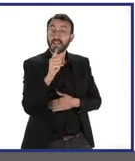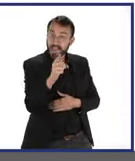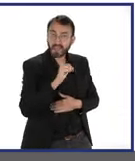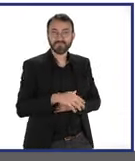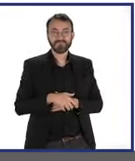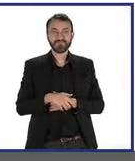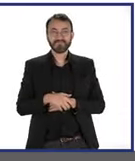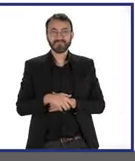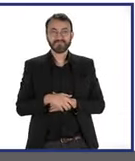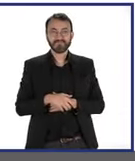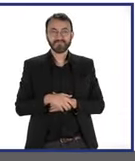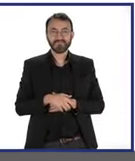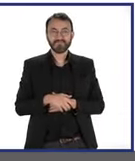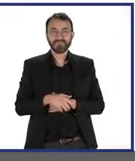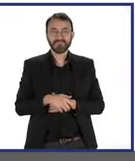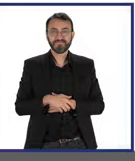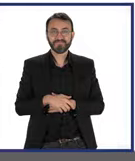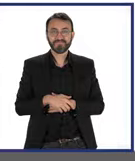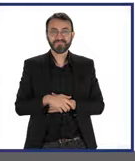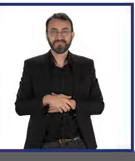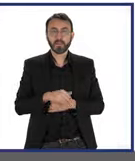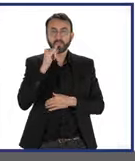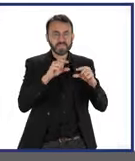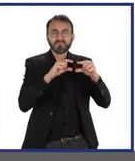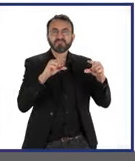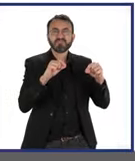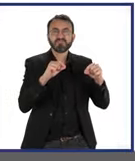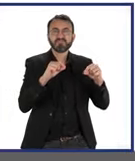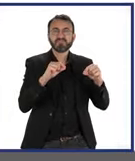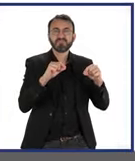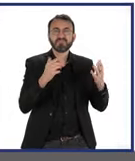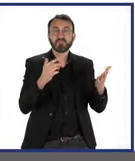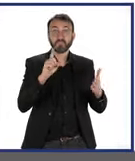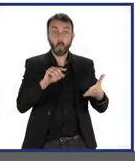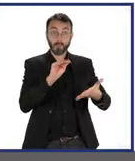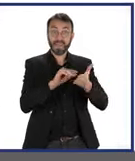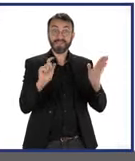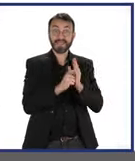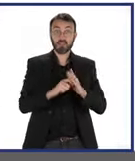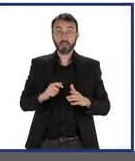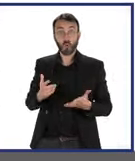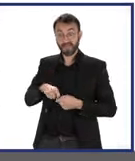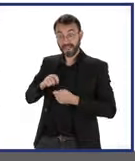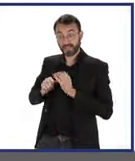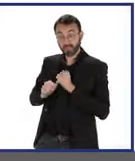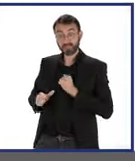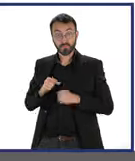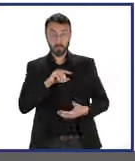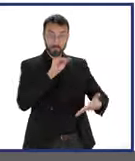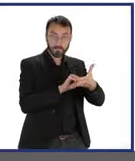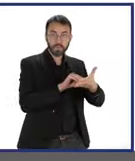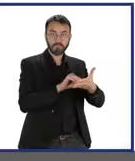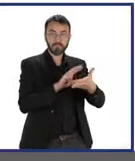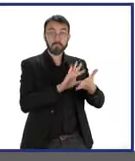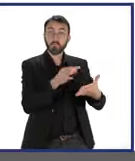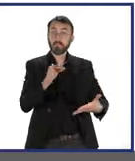ici et ici. La petite étiquette sur laquelle vous devez absolument noter la date à laquelle vous avez